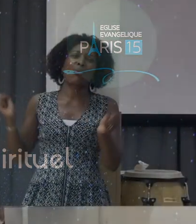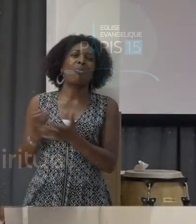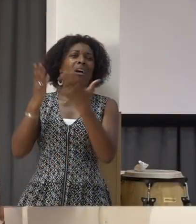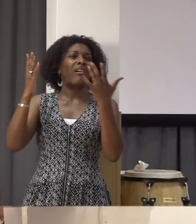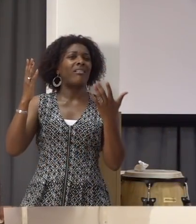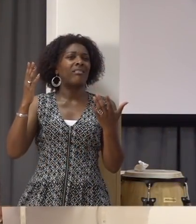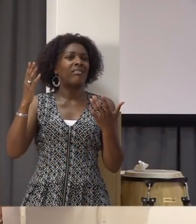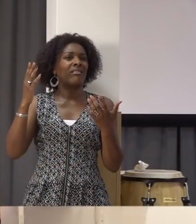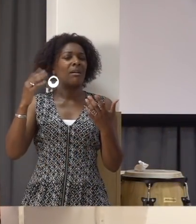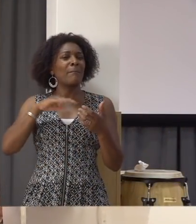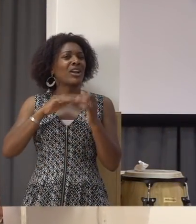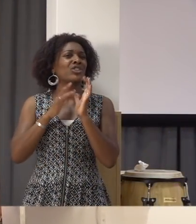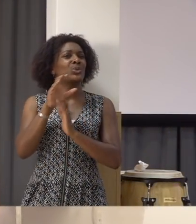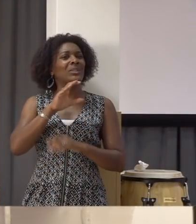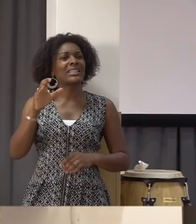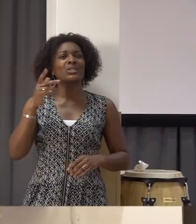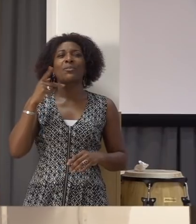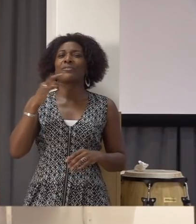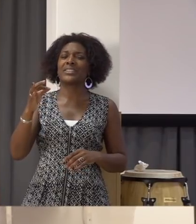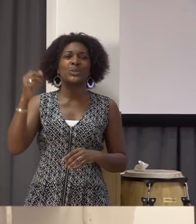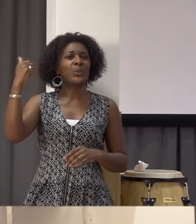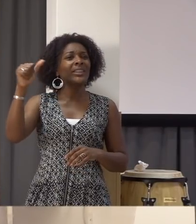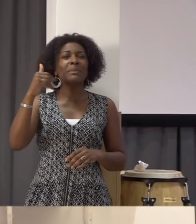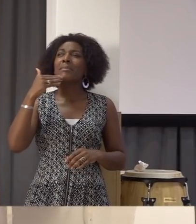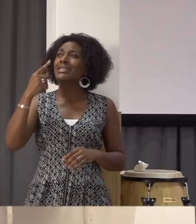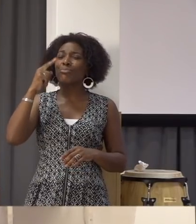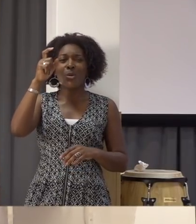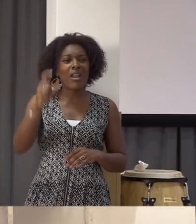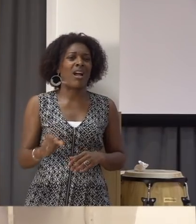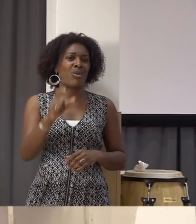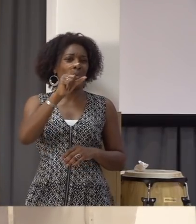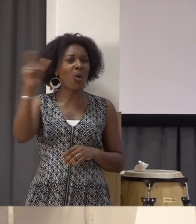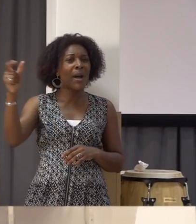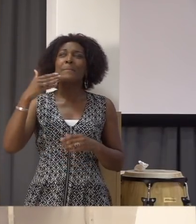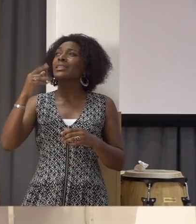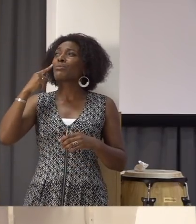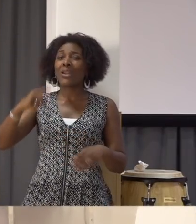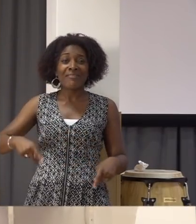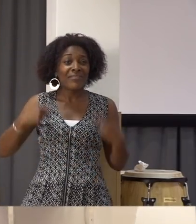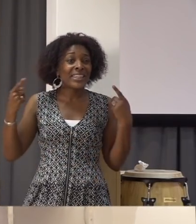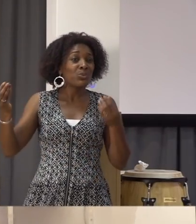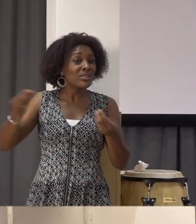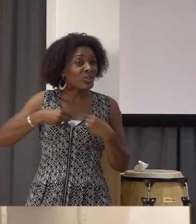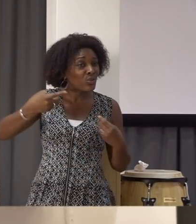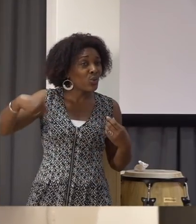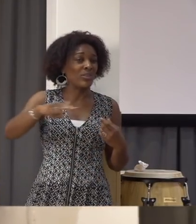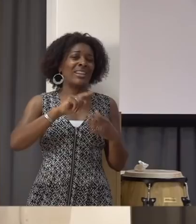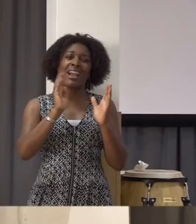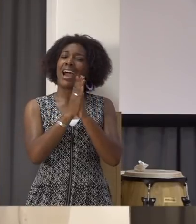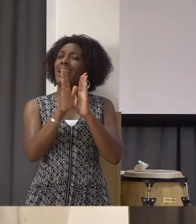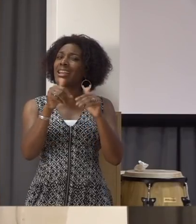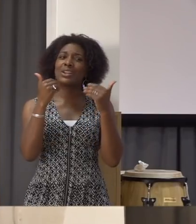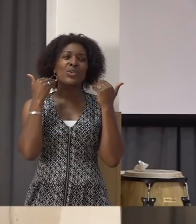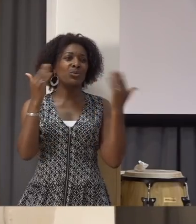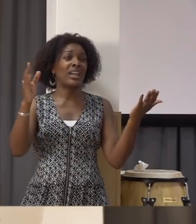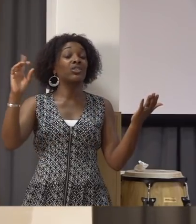unique. Nous le bénissons pour la croix du calvaire, nous le bénissons pour la vie qu'il nous a donnée. Alléluia,